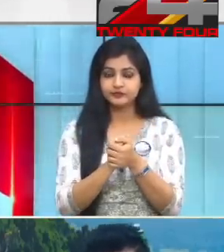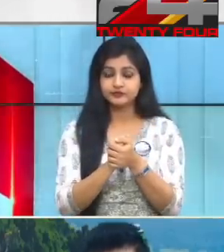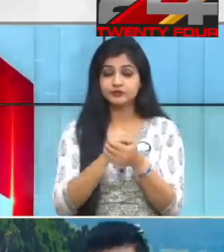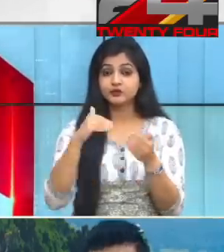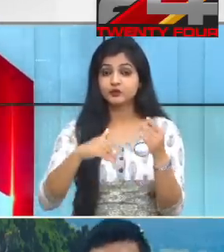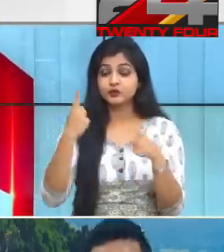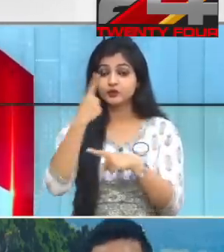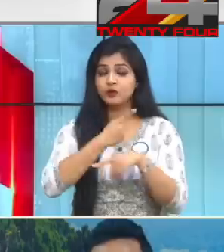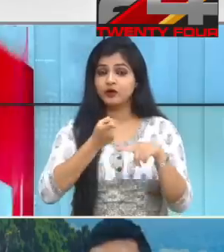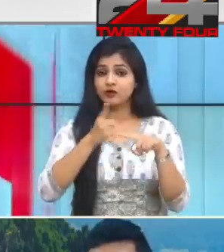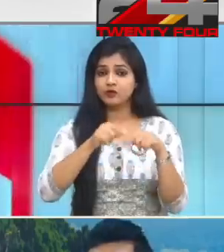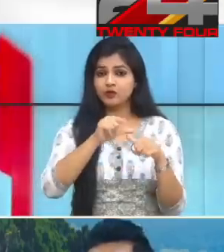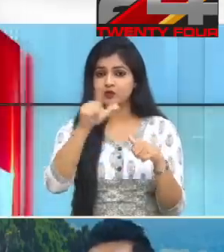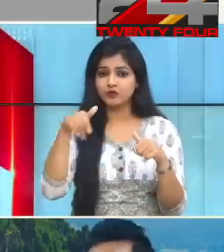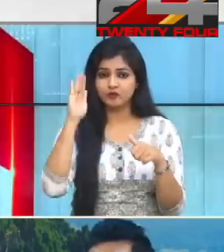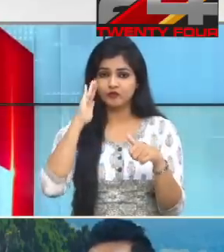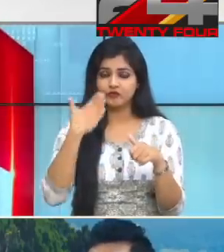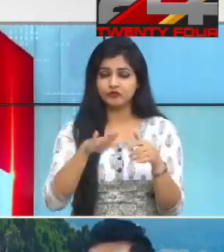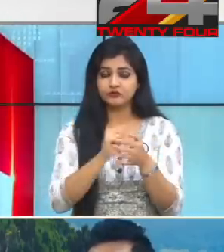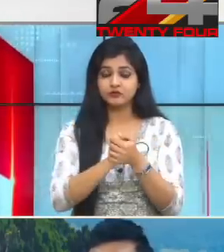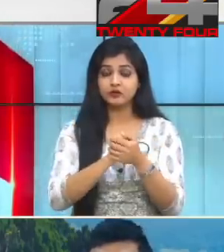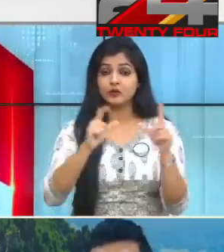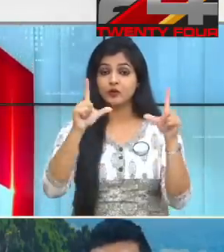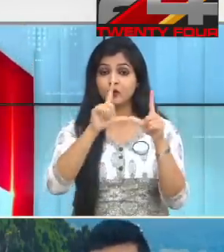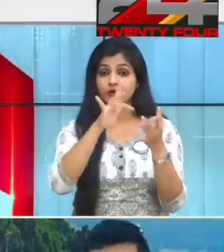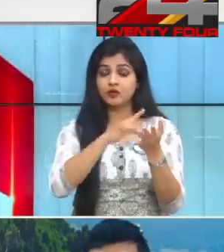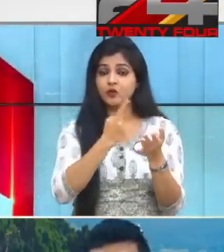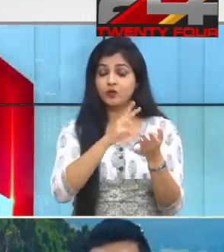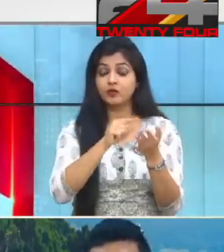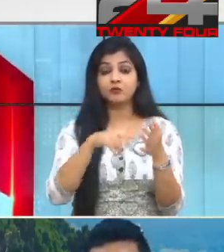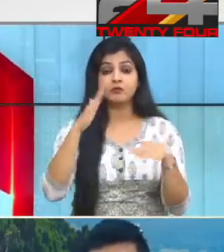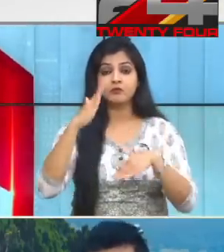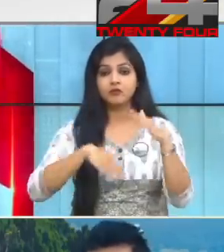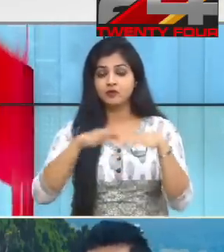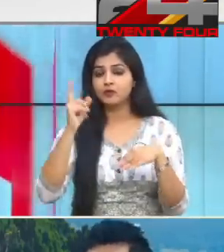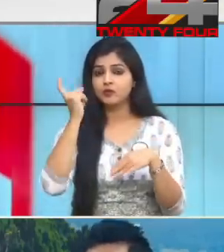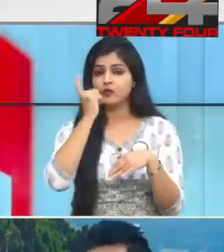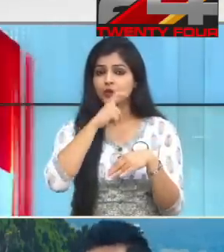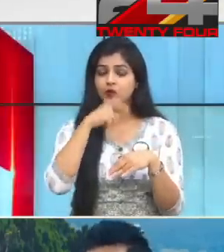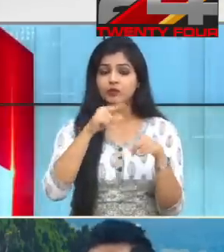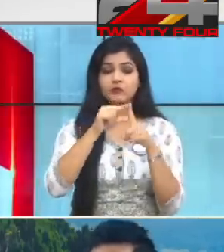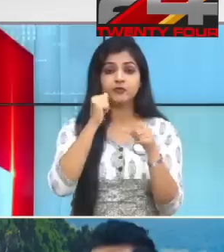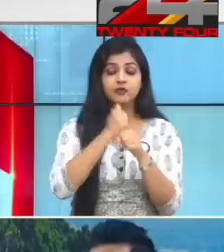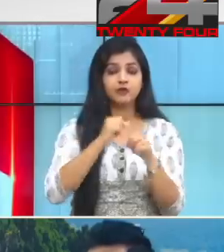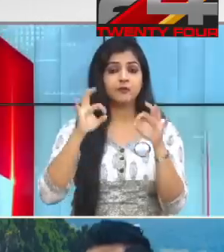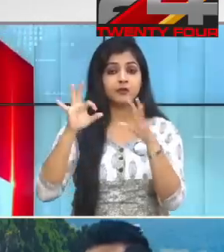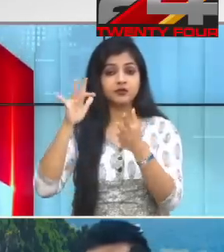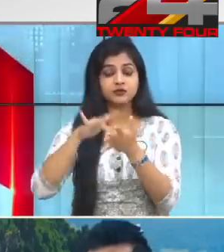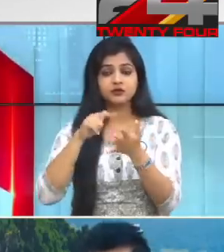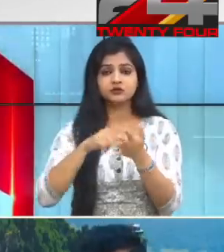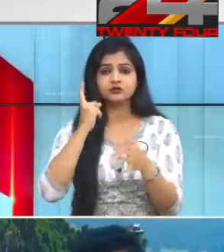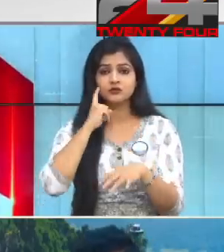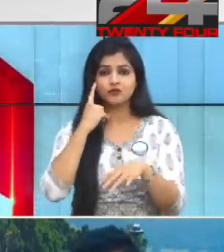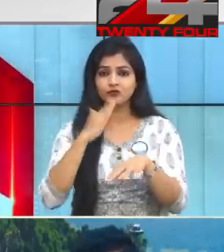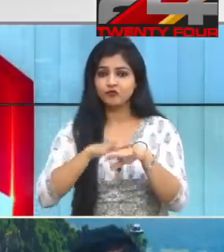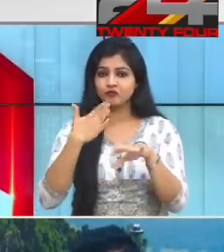ഇന്നത്തെ സംഭവം നിങ്ങൾക്കൊക്കെ അറിയാം. അപ്പോൾ വയനാട് ജില്ലയിൽ മാത്രമല്ല, ഇപ്പോൾ മലപ്പുറത്തും കോഴിക്കോടും പാലക്കാടും ഇപ്പോൾ പത്തനംതിട്ട വരെ ഉണ്ട് എന്നാണ്